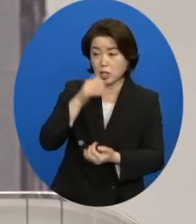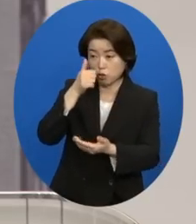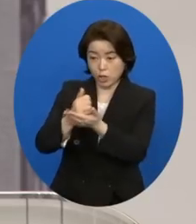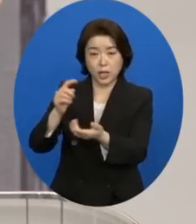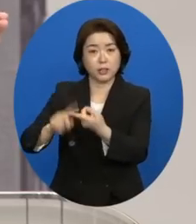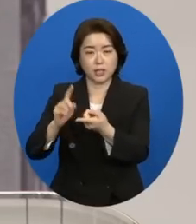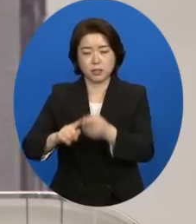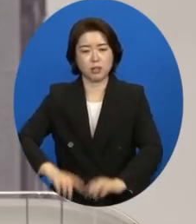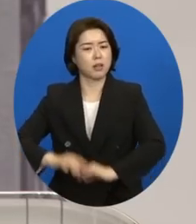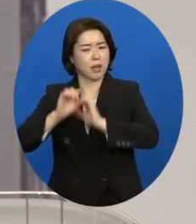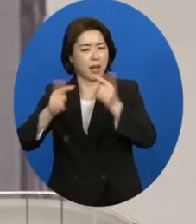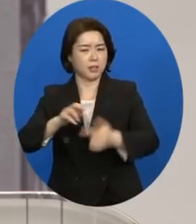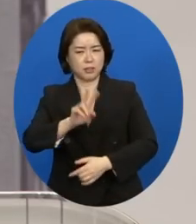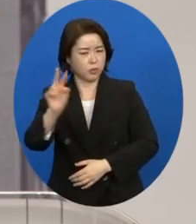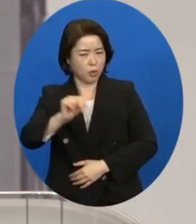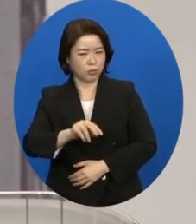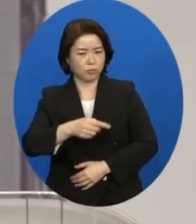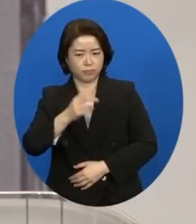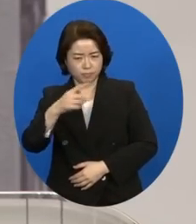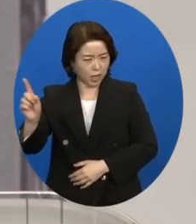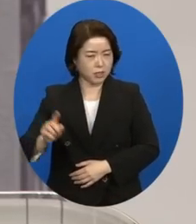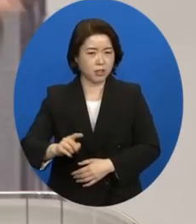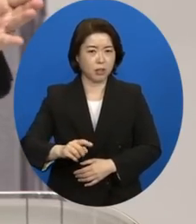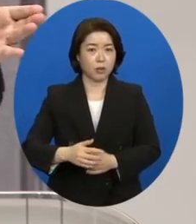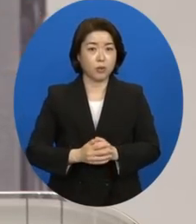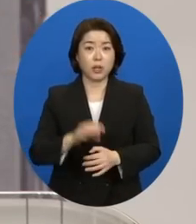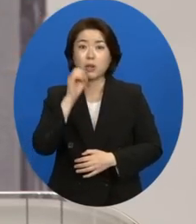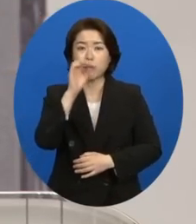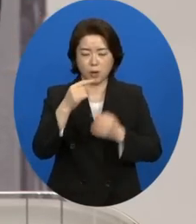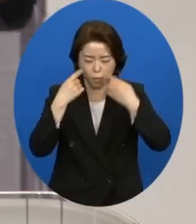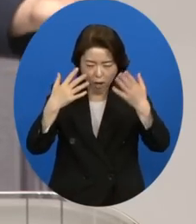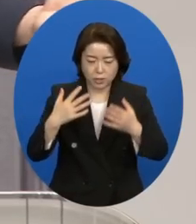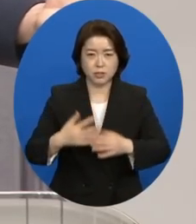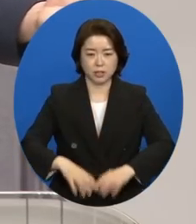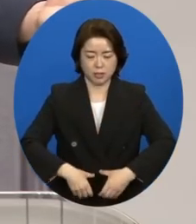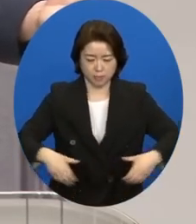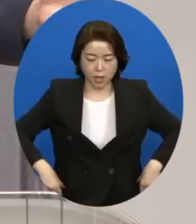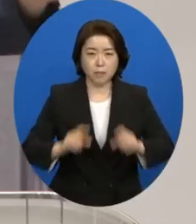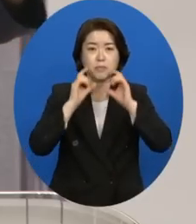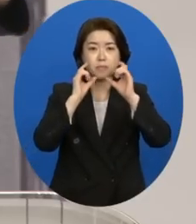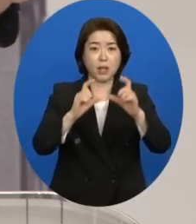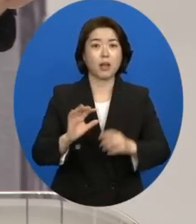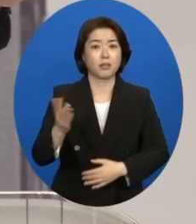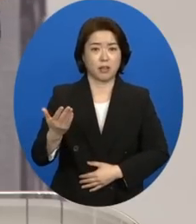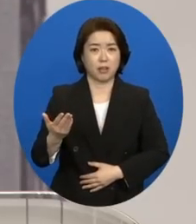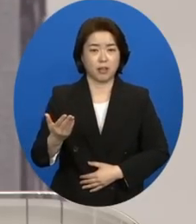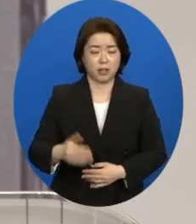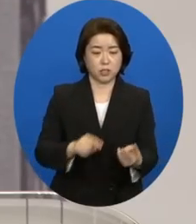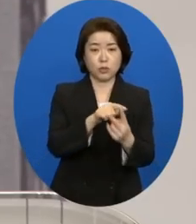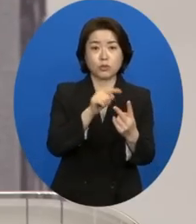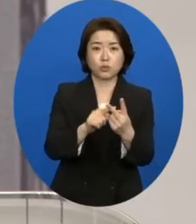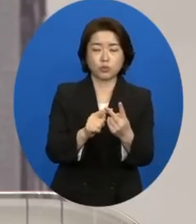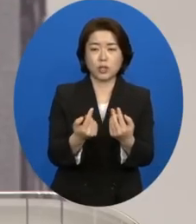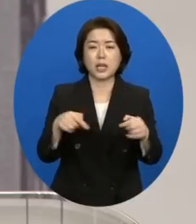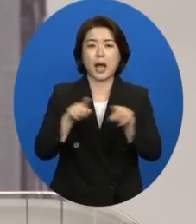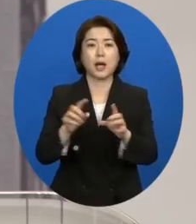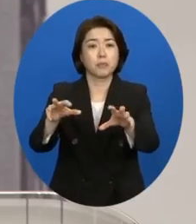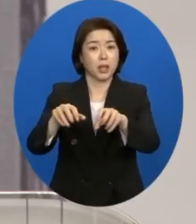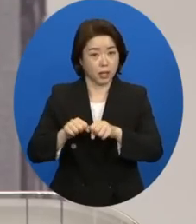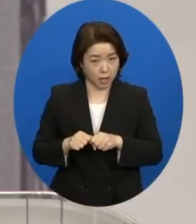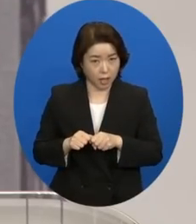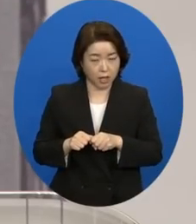대해서는 라고 선을 긋는 것입니다 아닌 것은 아니라고 담대하게 말하는 것이죠이 두 가지가 같이 있을 때